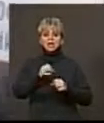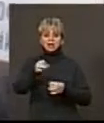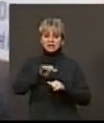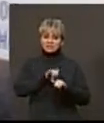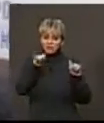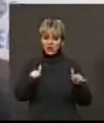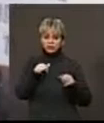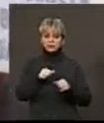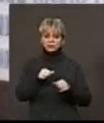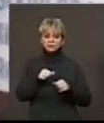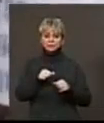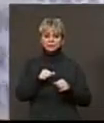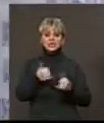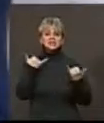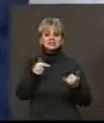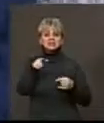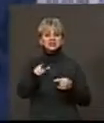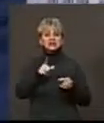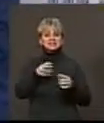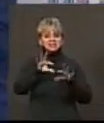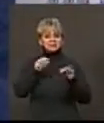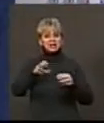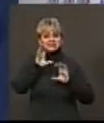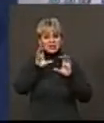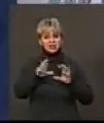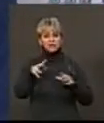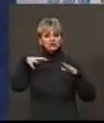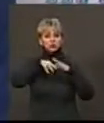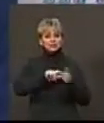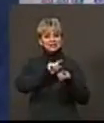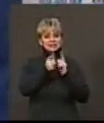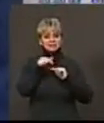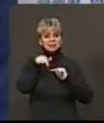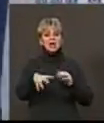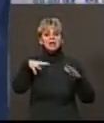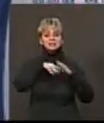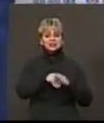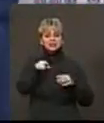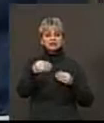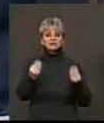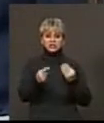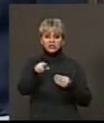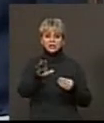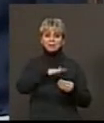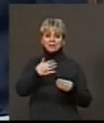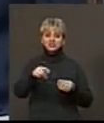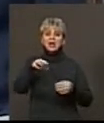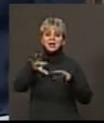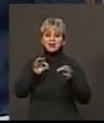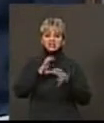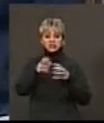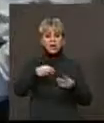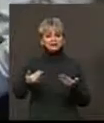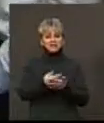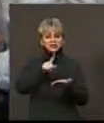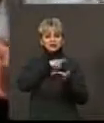развивающая. Сейчас в избирательное законодательство вносятся изменения, а значит и в игре межгалактические выборы обновят